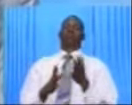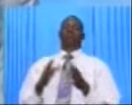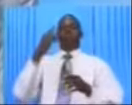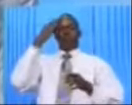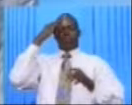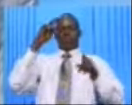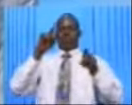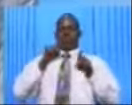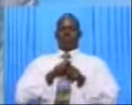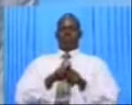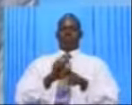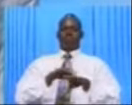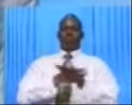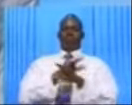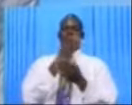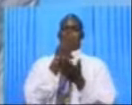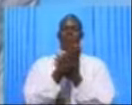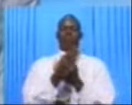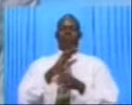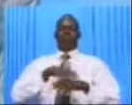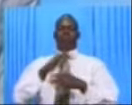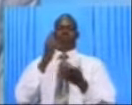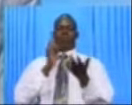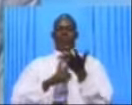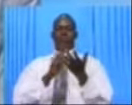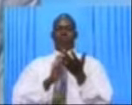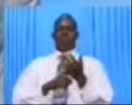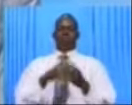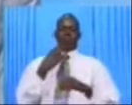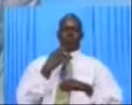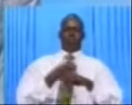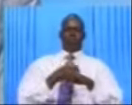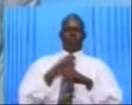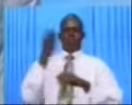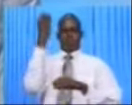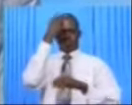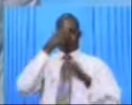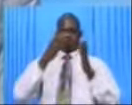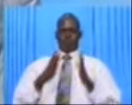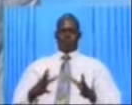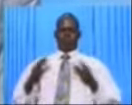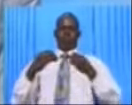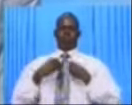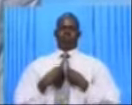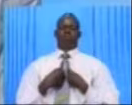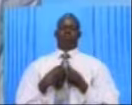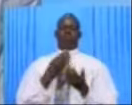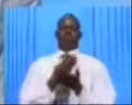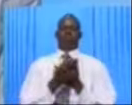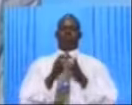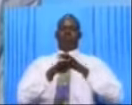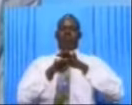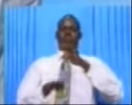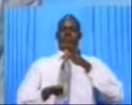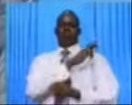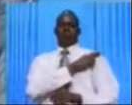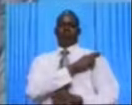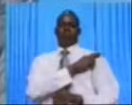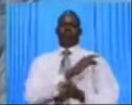accord sur leur budget. Après des négociations serrées, les Européens ont adopté un budget en baisse pour les 7 prochaines